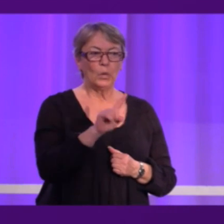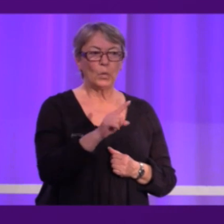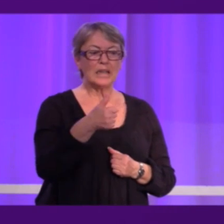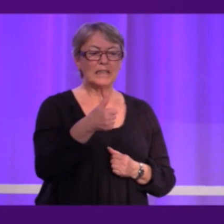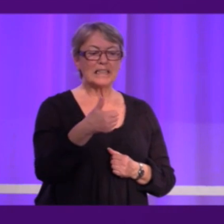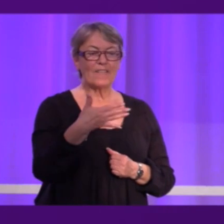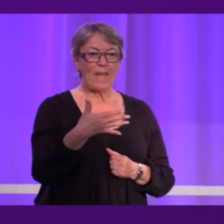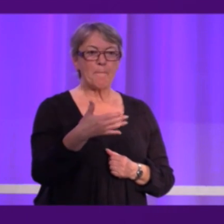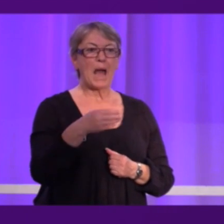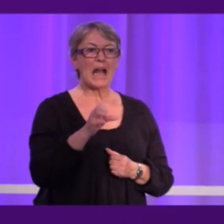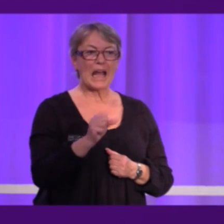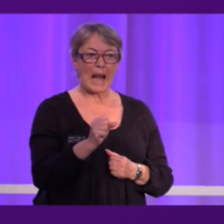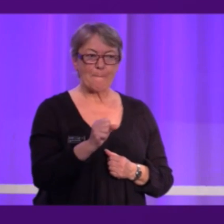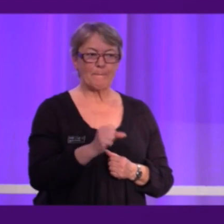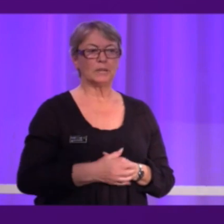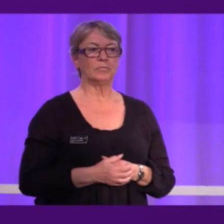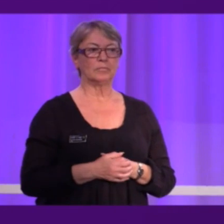135 gram.